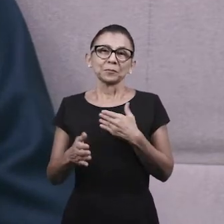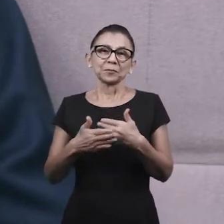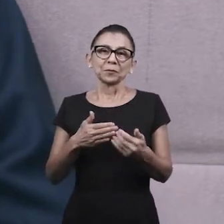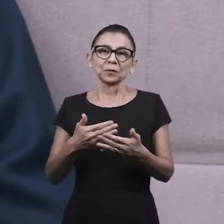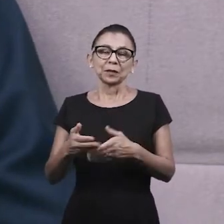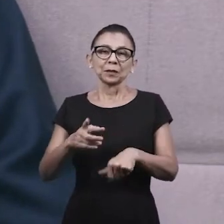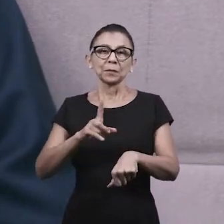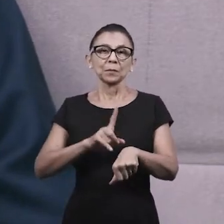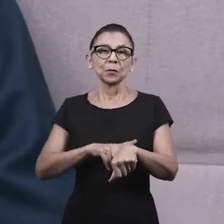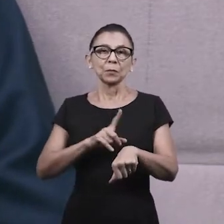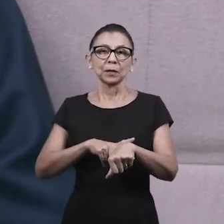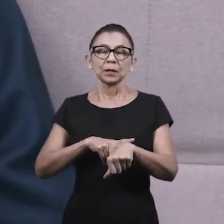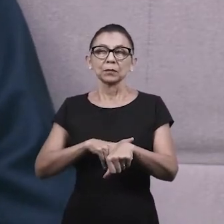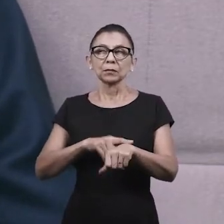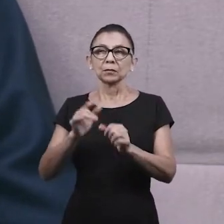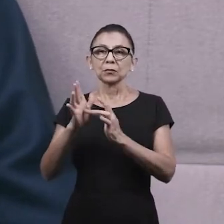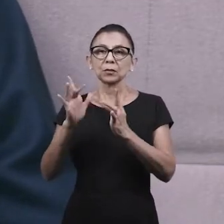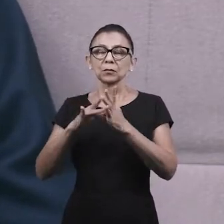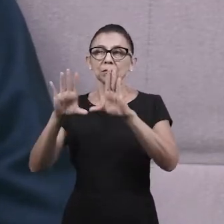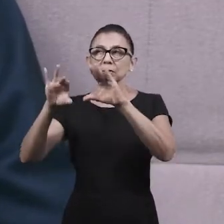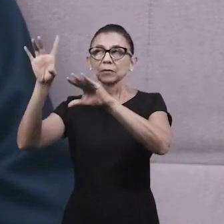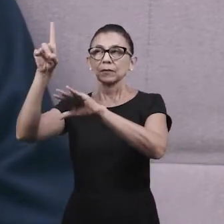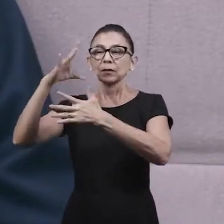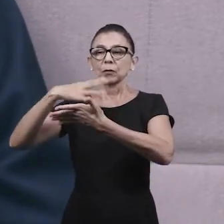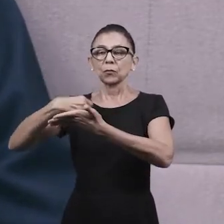cette parole, cette invitation,